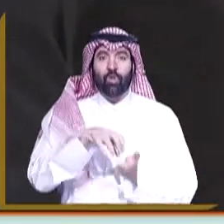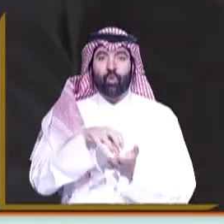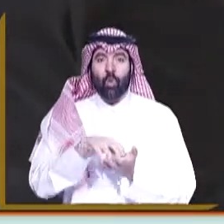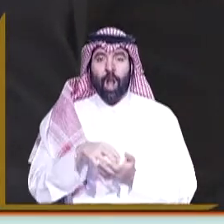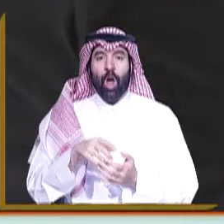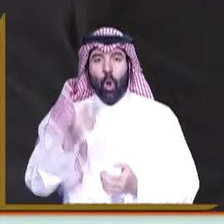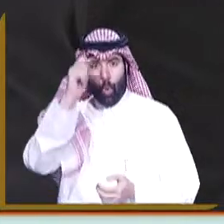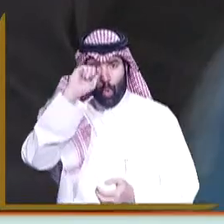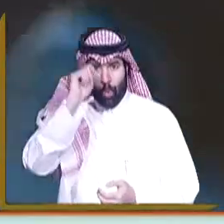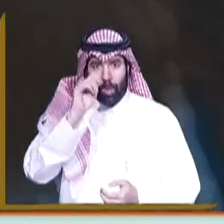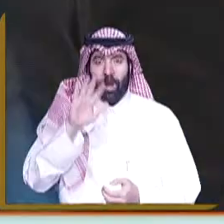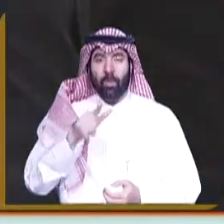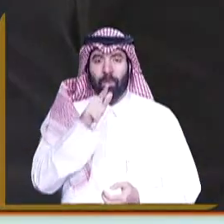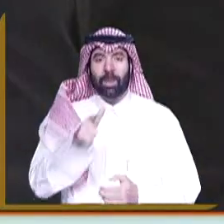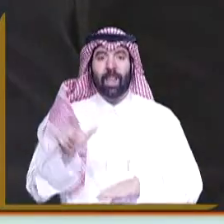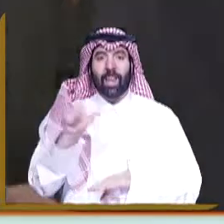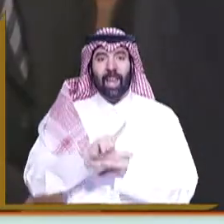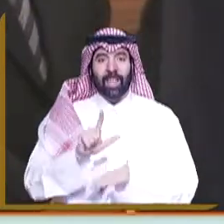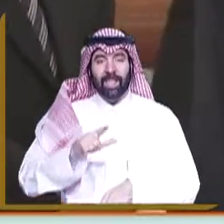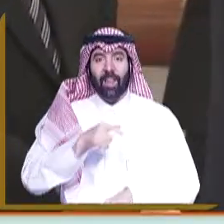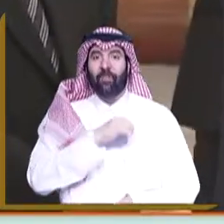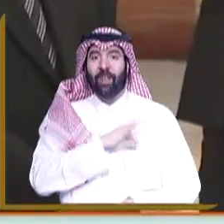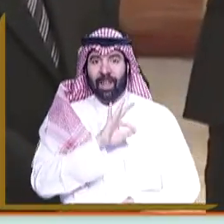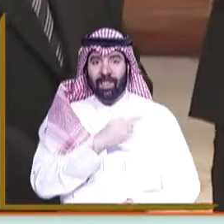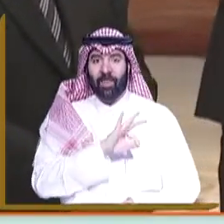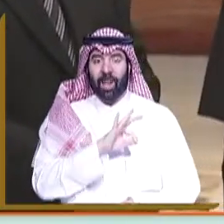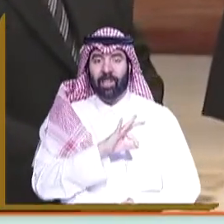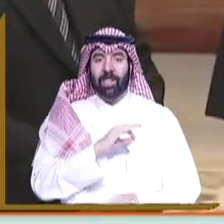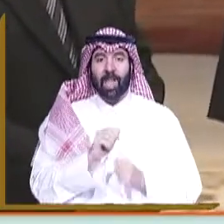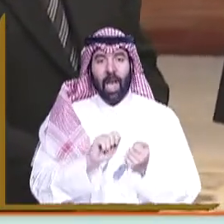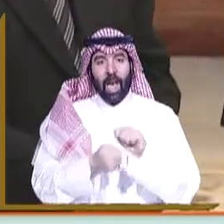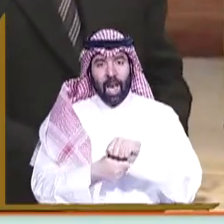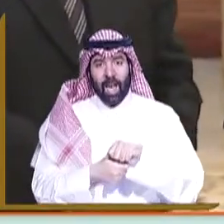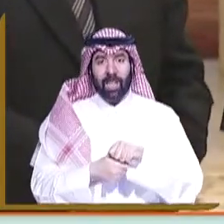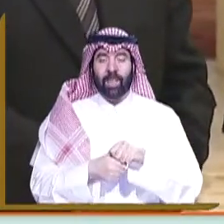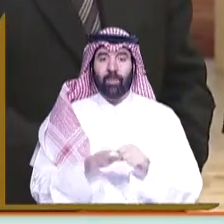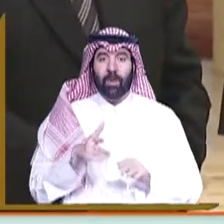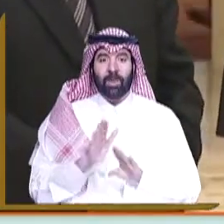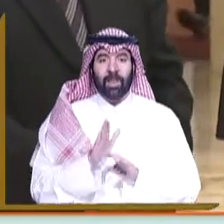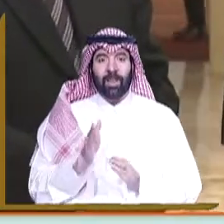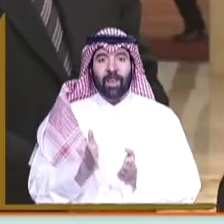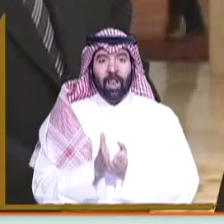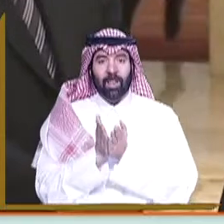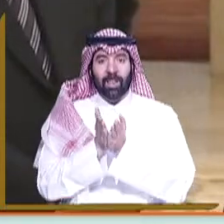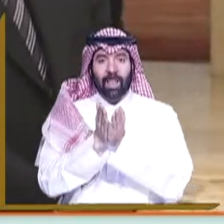الأوروبية. يعني الرئيس الفرنسي مثلا أعلن عن إرسال